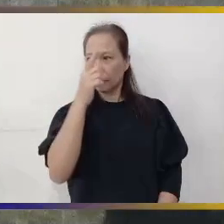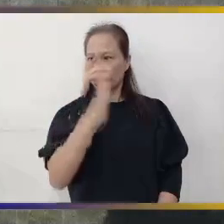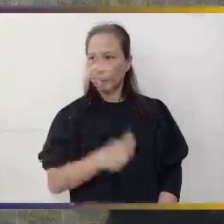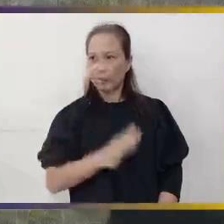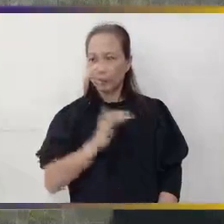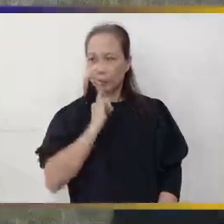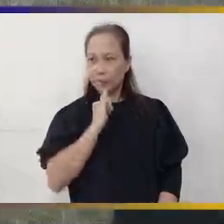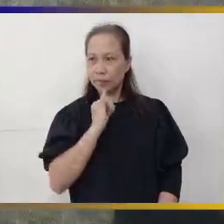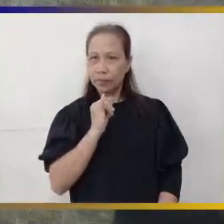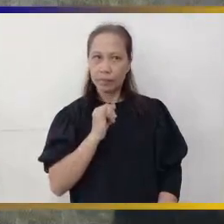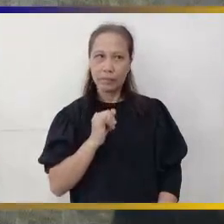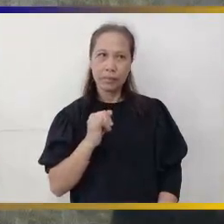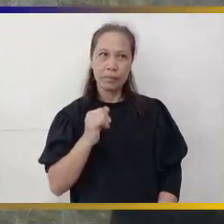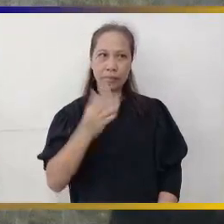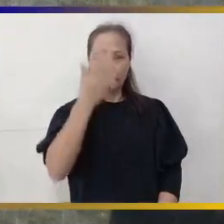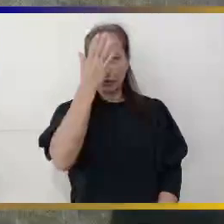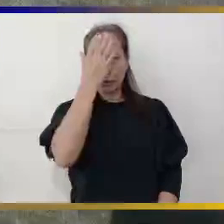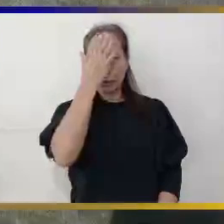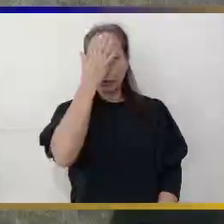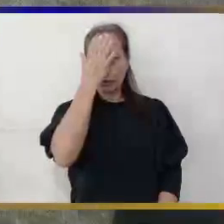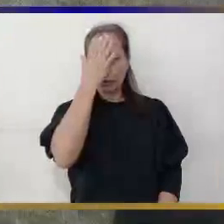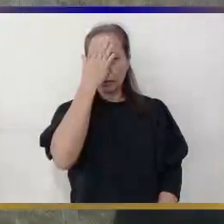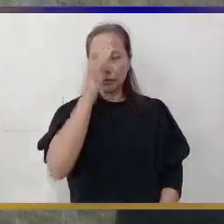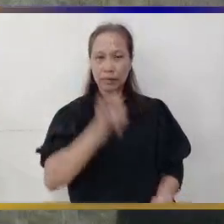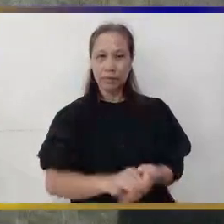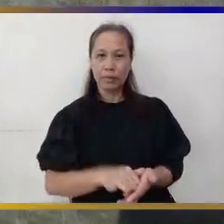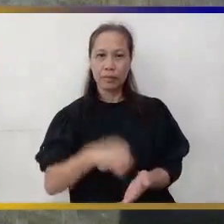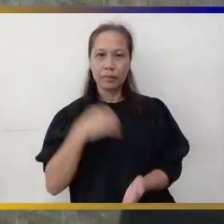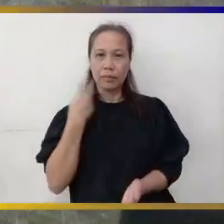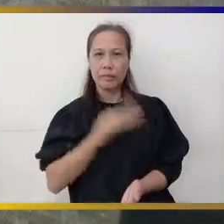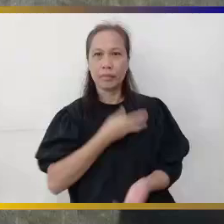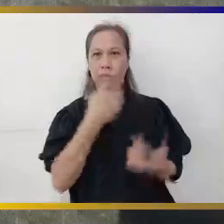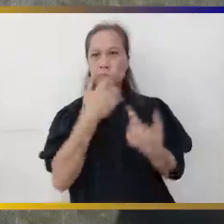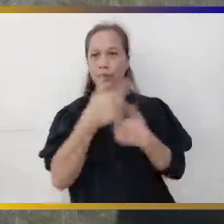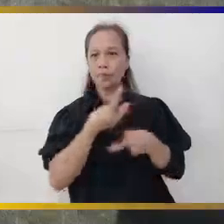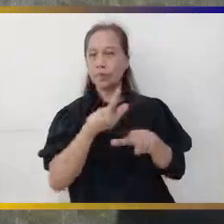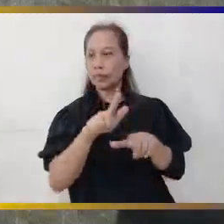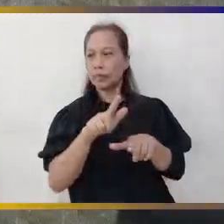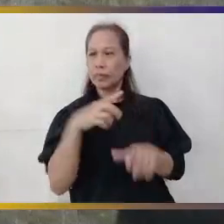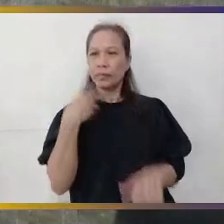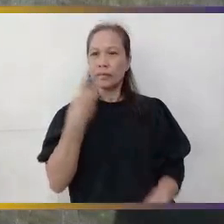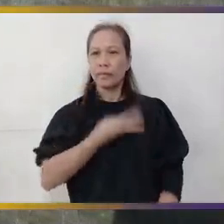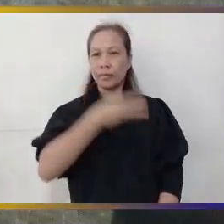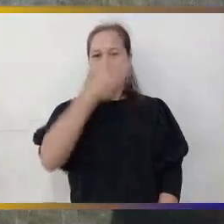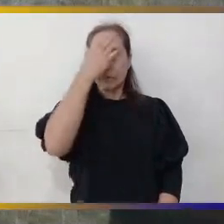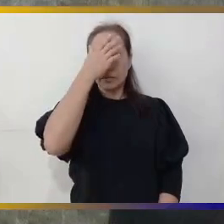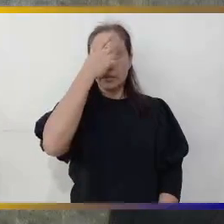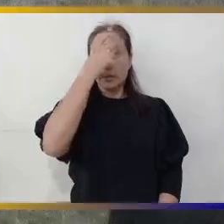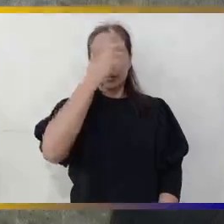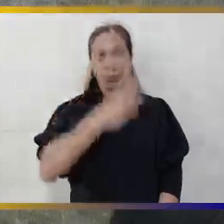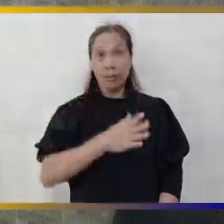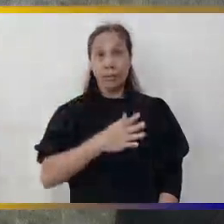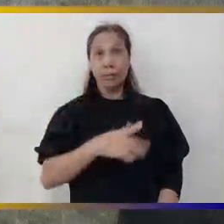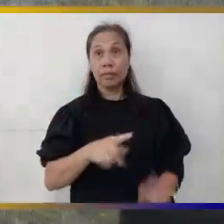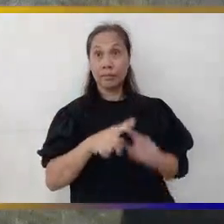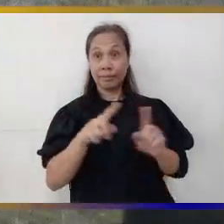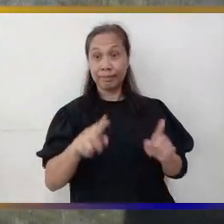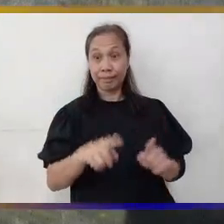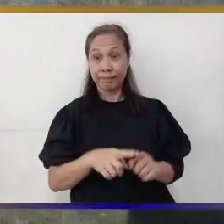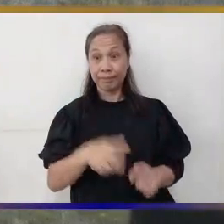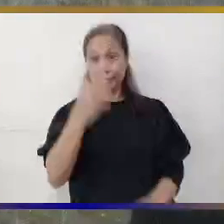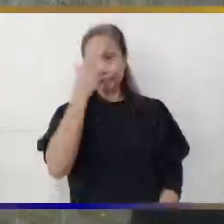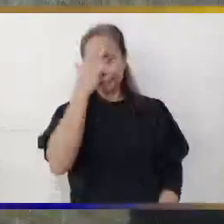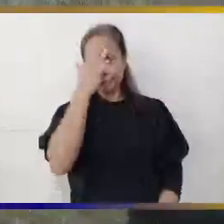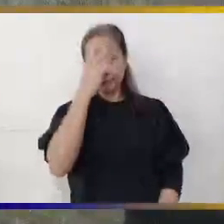Alam ko limitado po ang pagkakilala natin sa Diyos In other words Kinikilala natin ang Diyos ayon sa pagkakilala bilang isang tao but